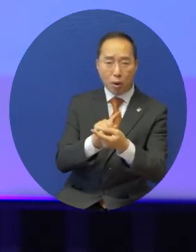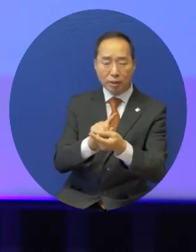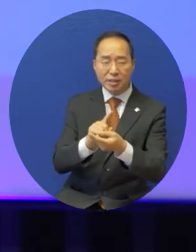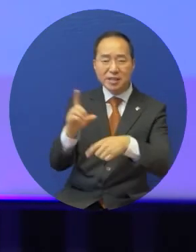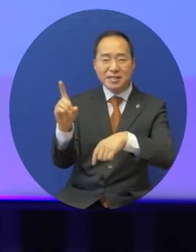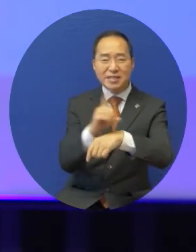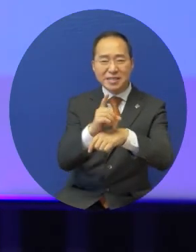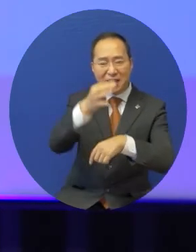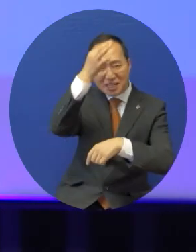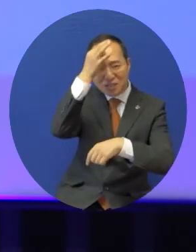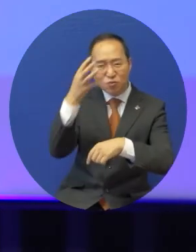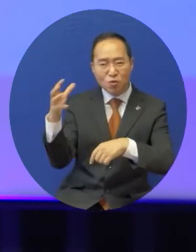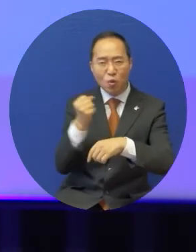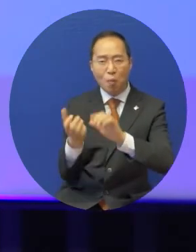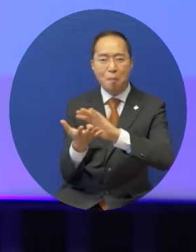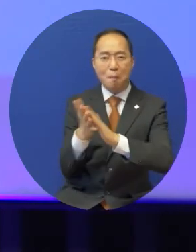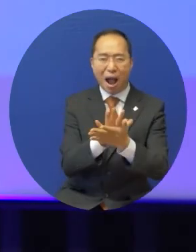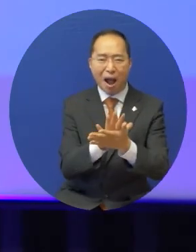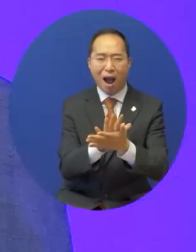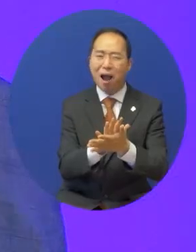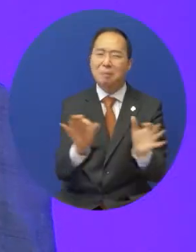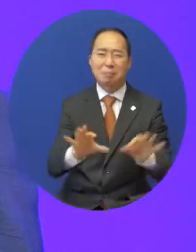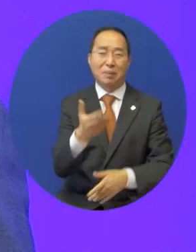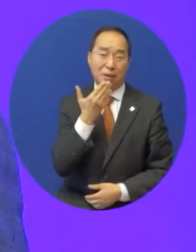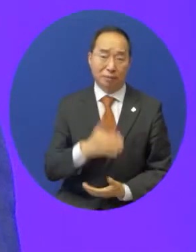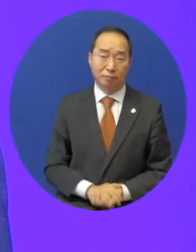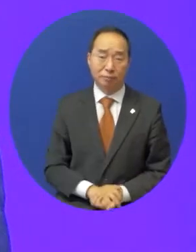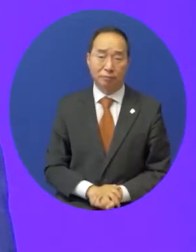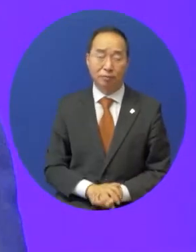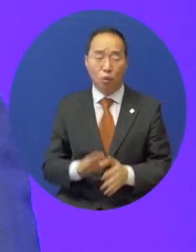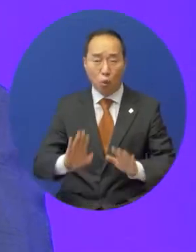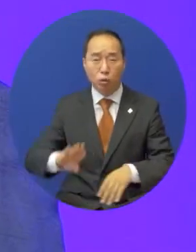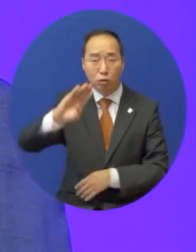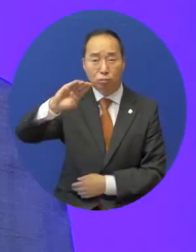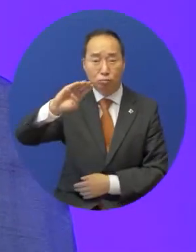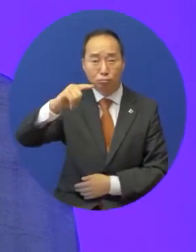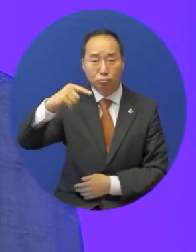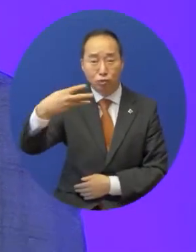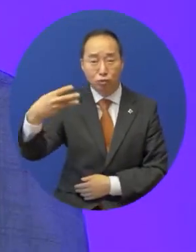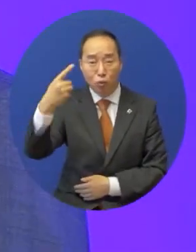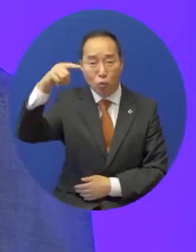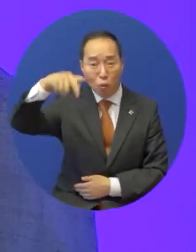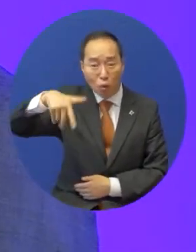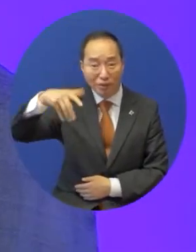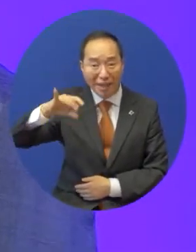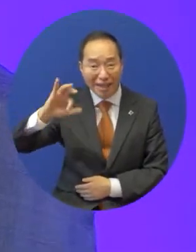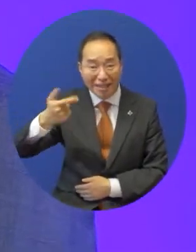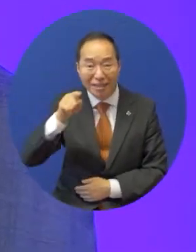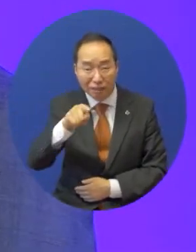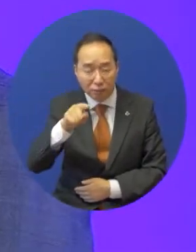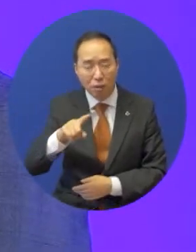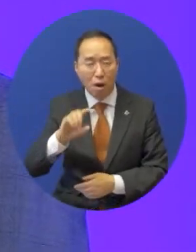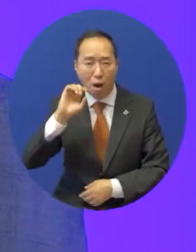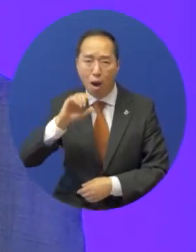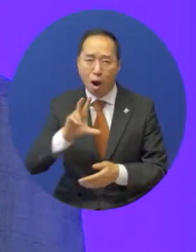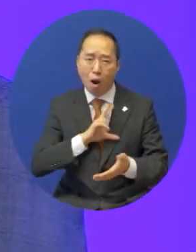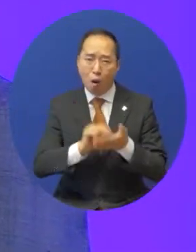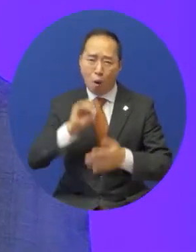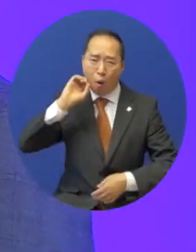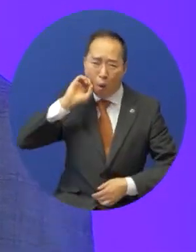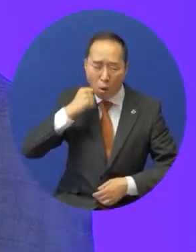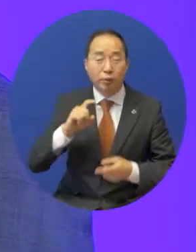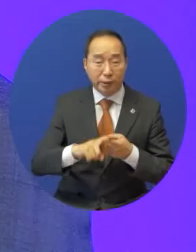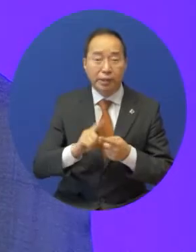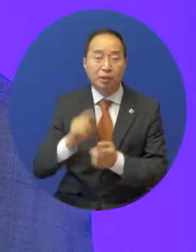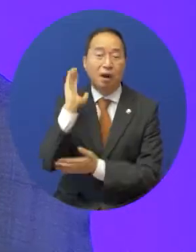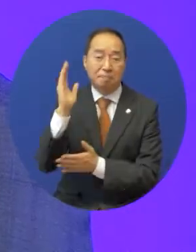기술로 가져오면 되는 것입니다. 오늘 이렇게 블록체인 되게 어려운 주제에 대해서